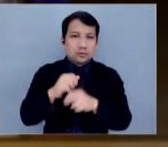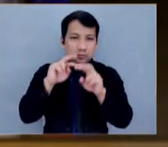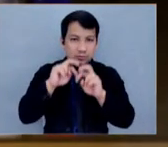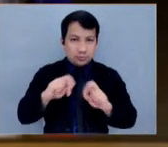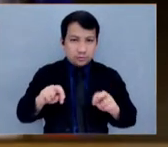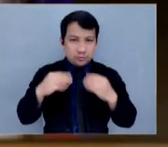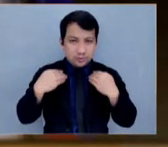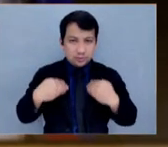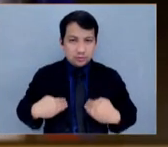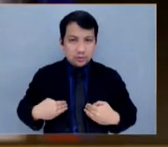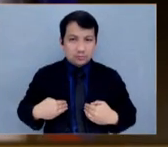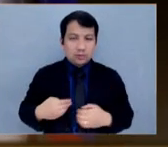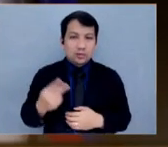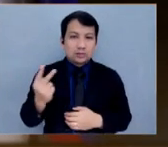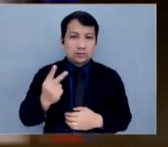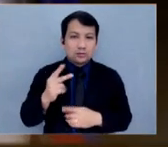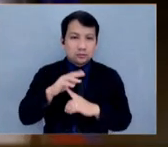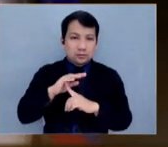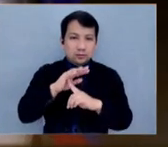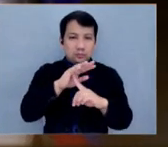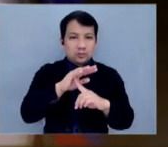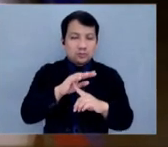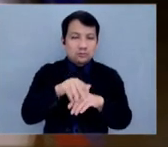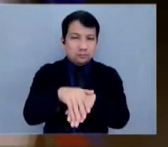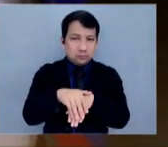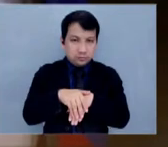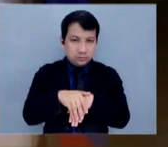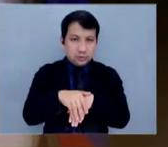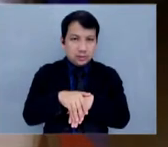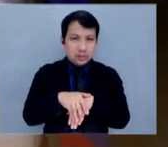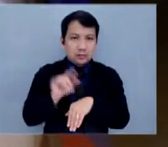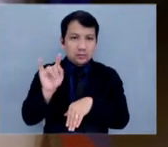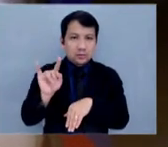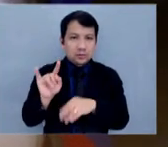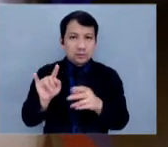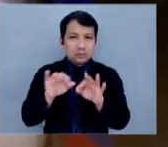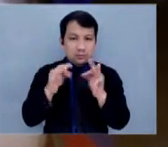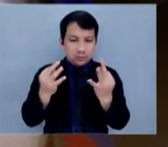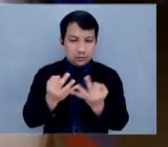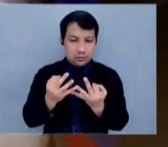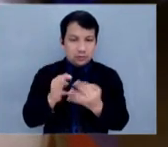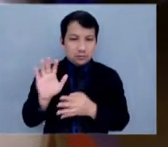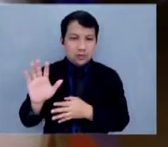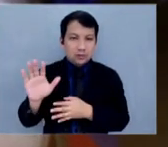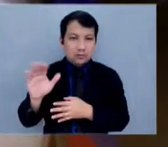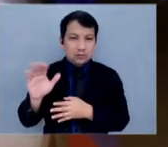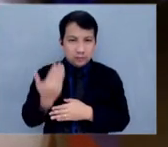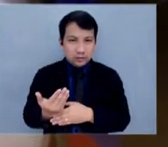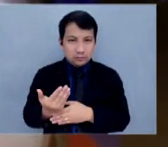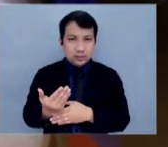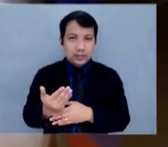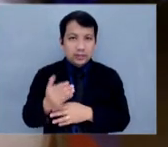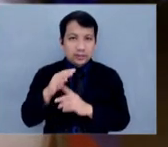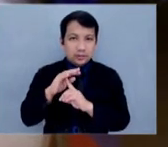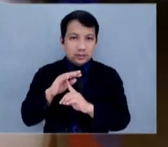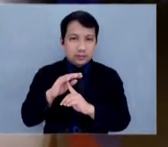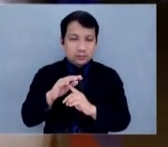bangkay ng dalawang piloto. Tumanggi munang humarap sa media ang pamilya ng mga nasawing piloto.